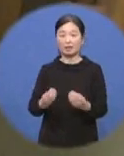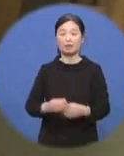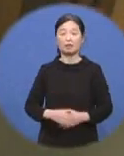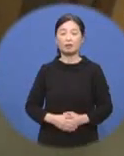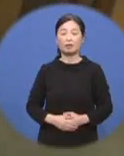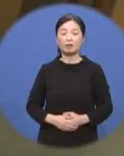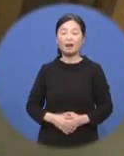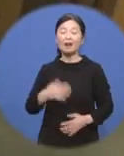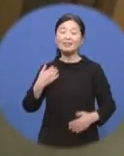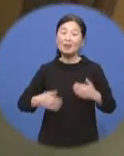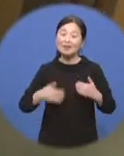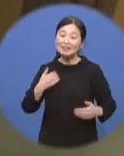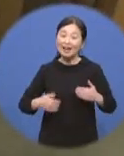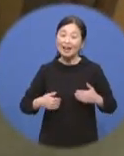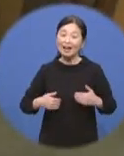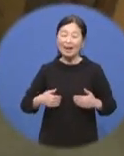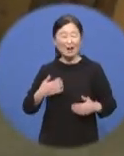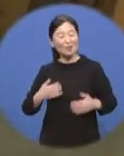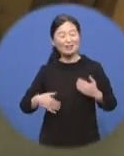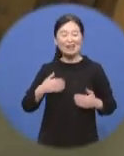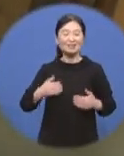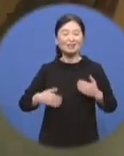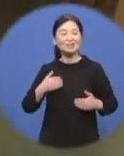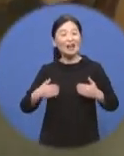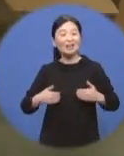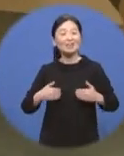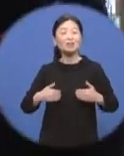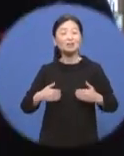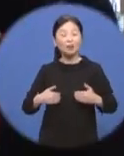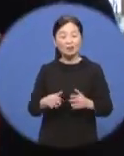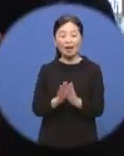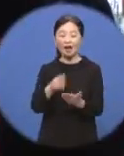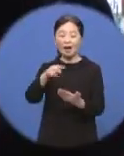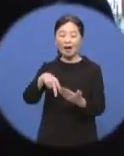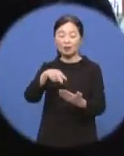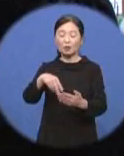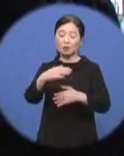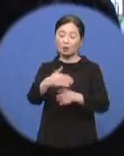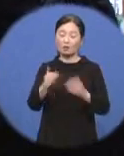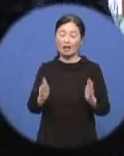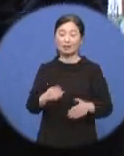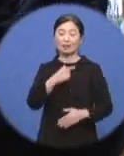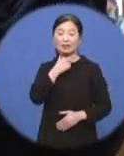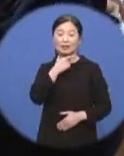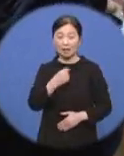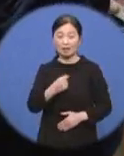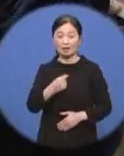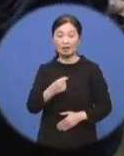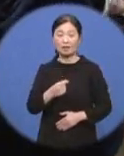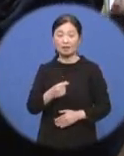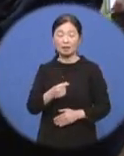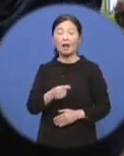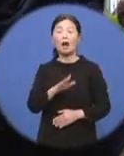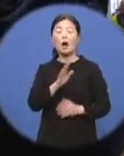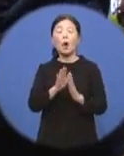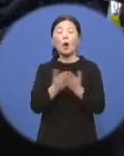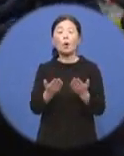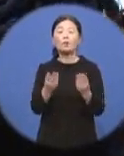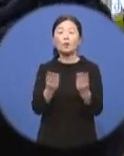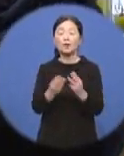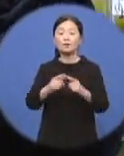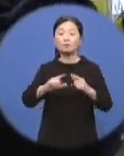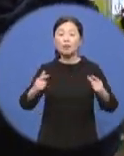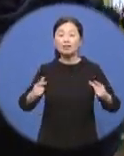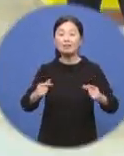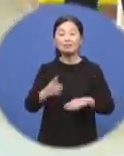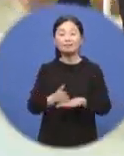いな、ワクワクするような図書館にしたいなと思っているので、本を増やせるっていうことでとてもありがたく思ってます。この